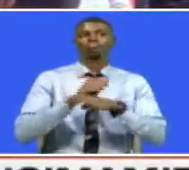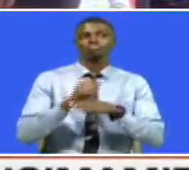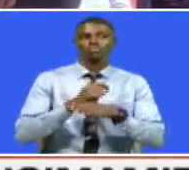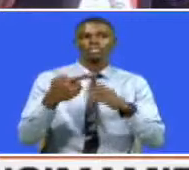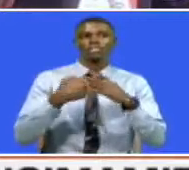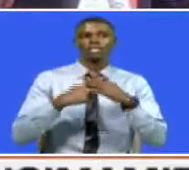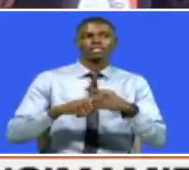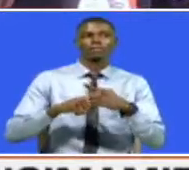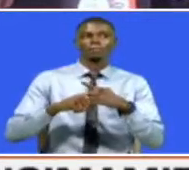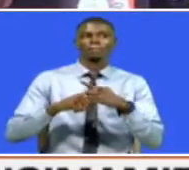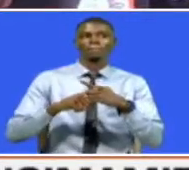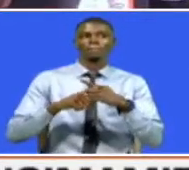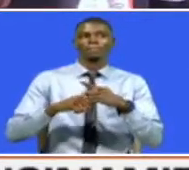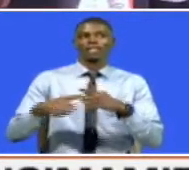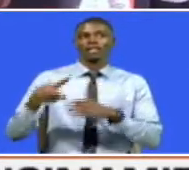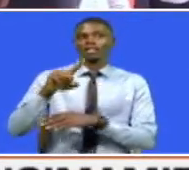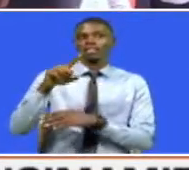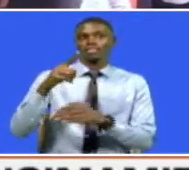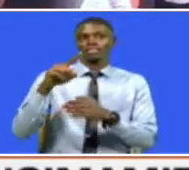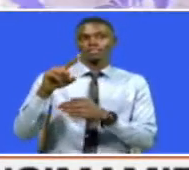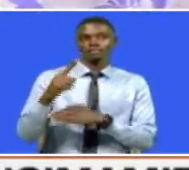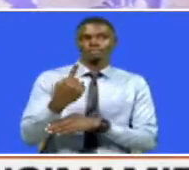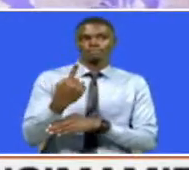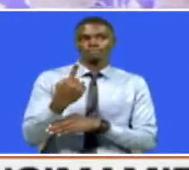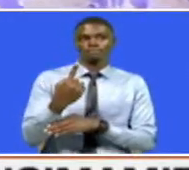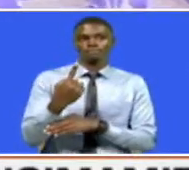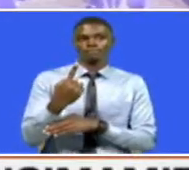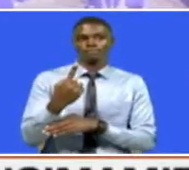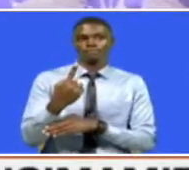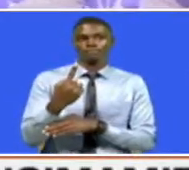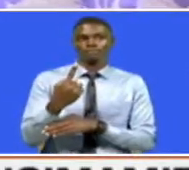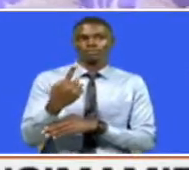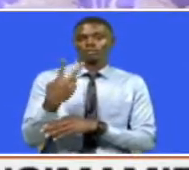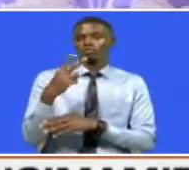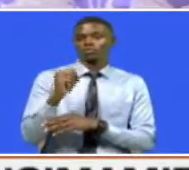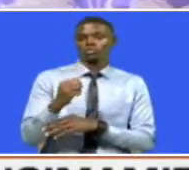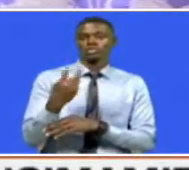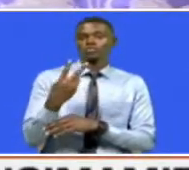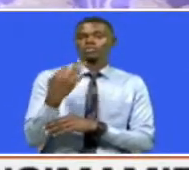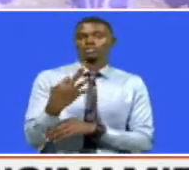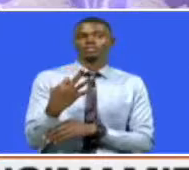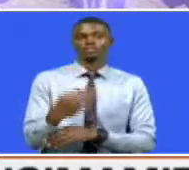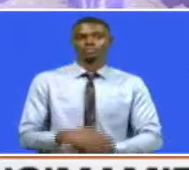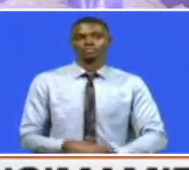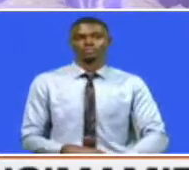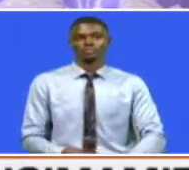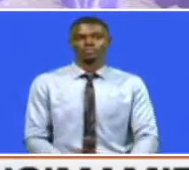robo ya mwaka wa kwanza, yani robo ya kwanza katika mwaka 2023.